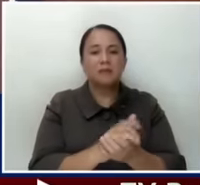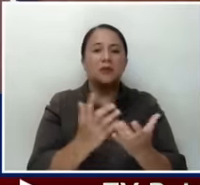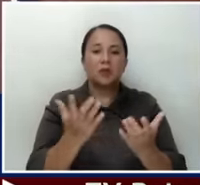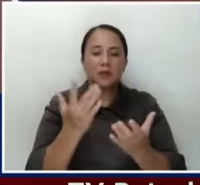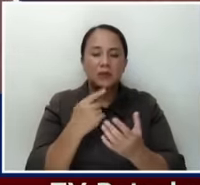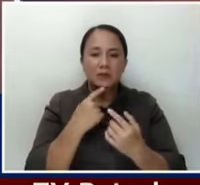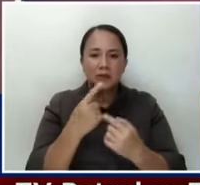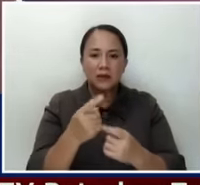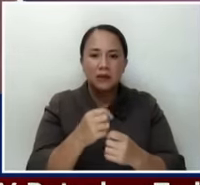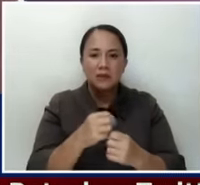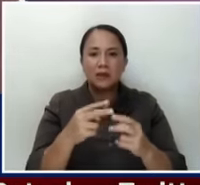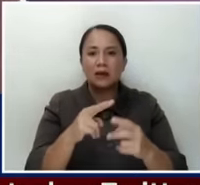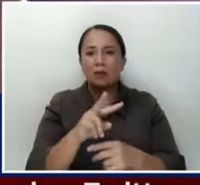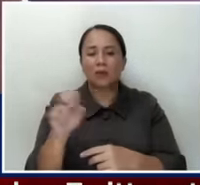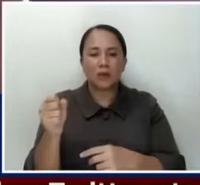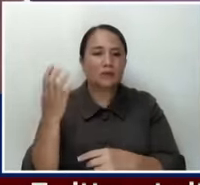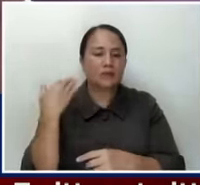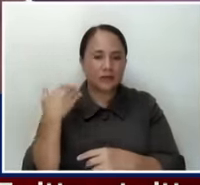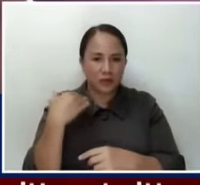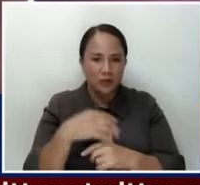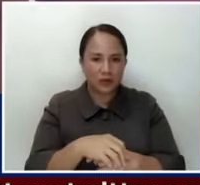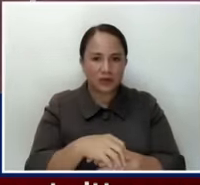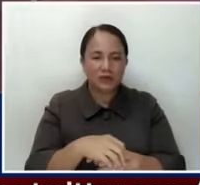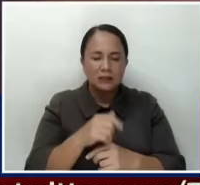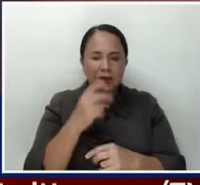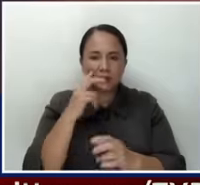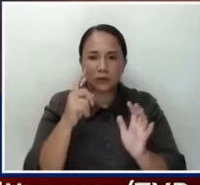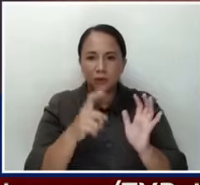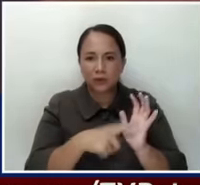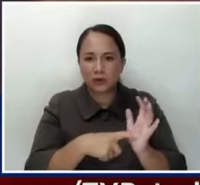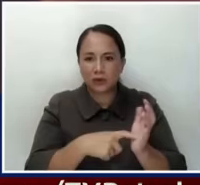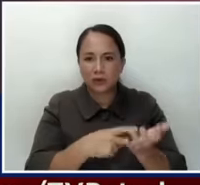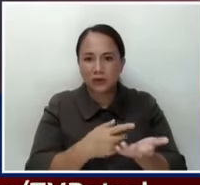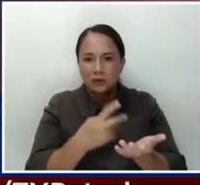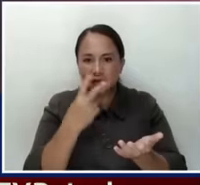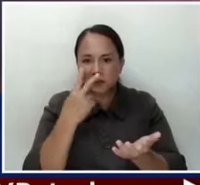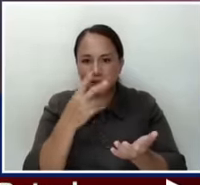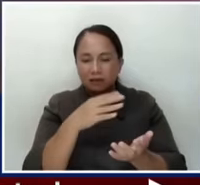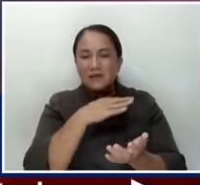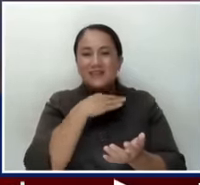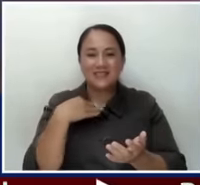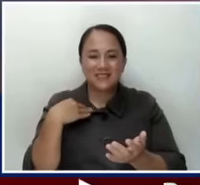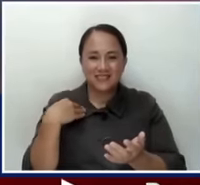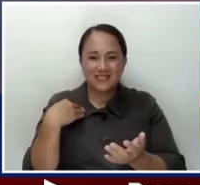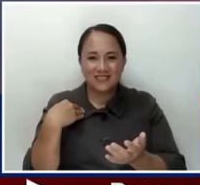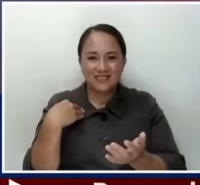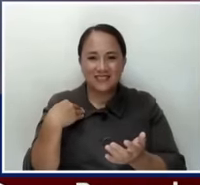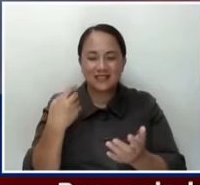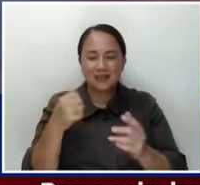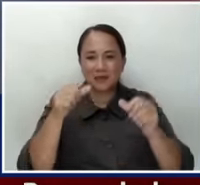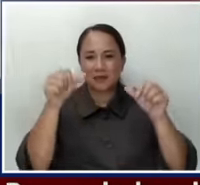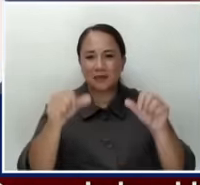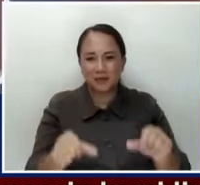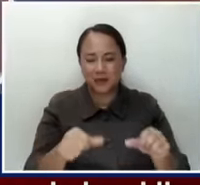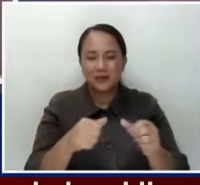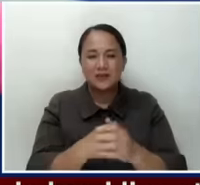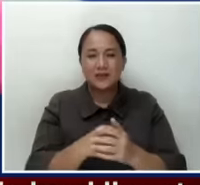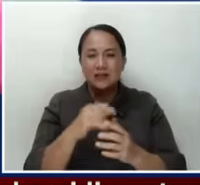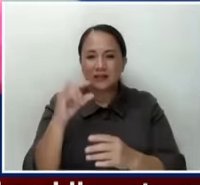niyang magkaaway sila noon at hindi napansing animoy pugot ang ulo ng dating senador sa pinost na picture sa